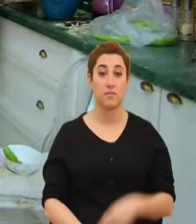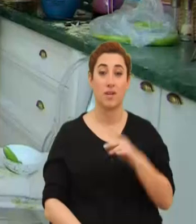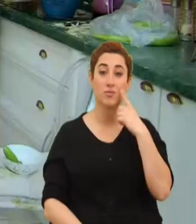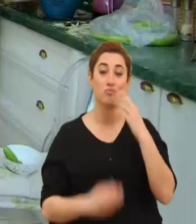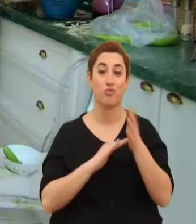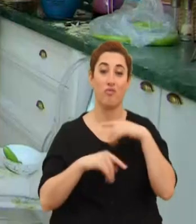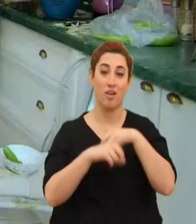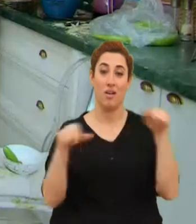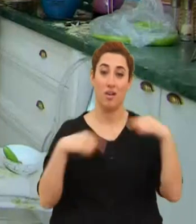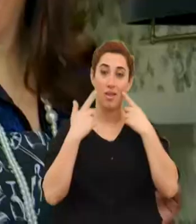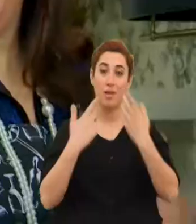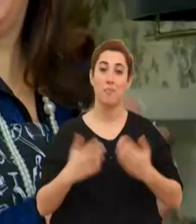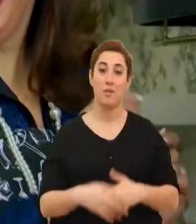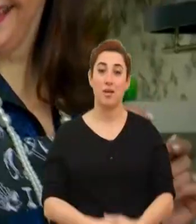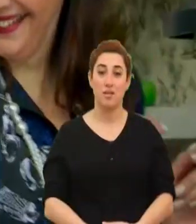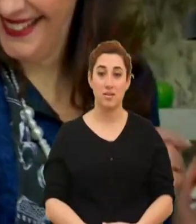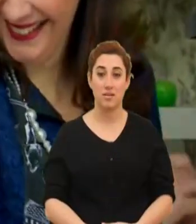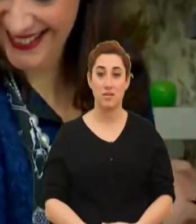Ay şu mutfağın haline bak.